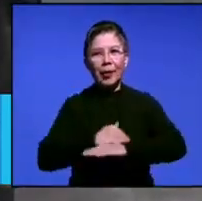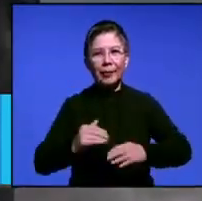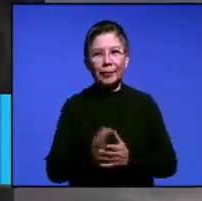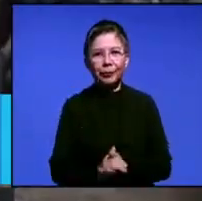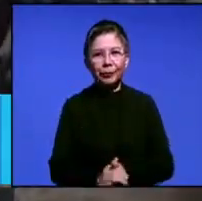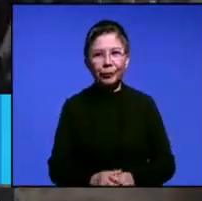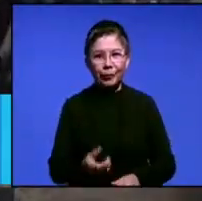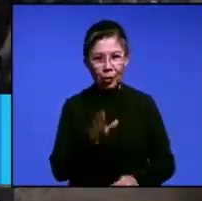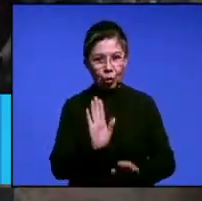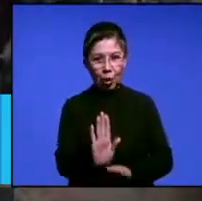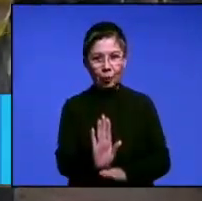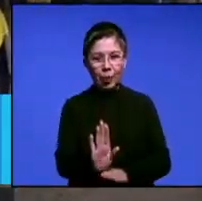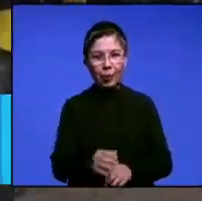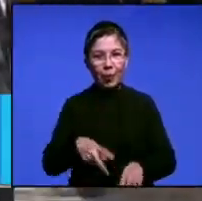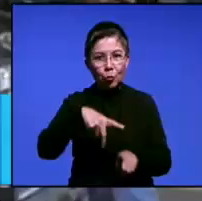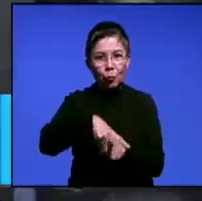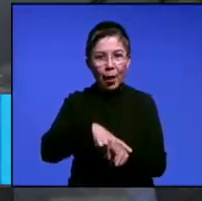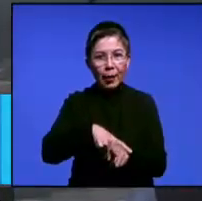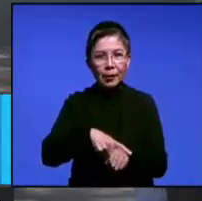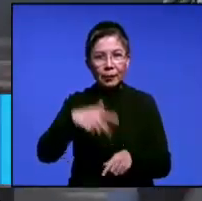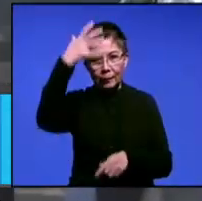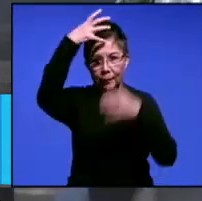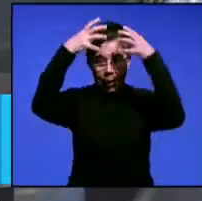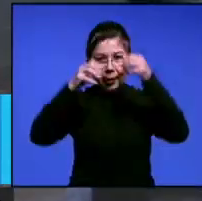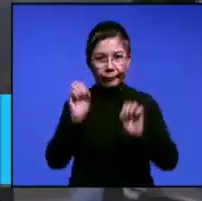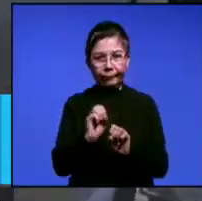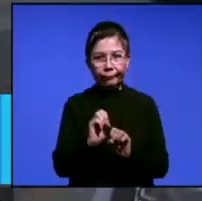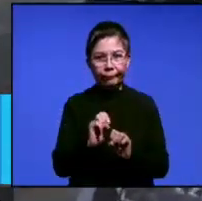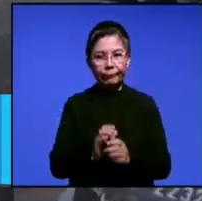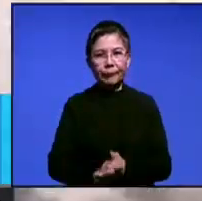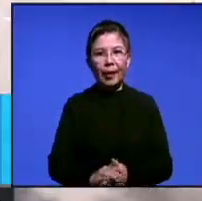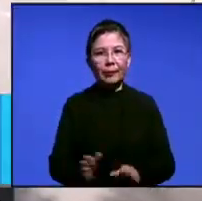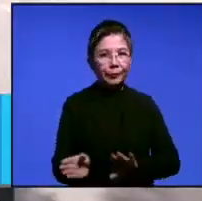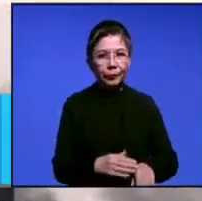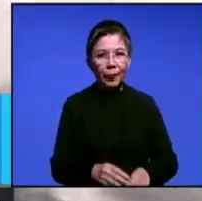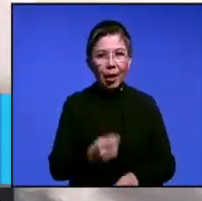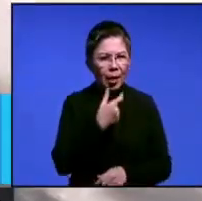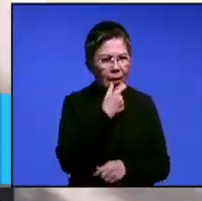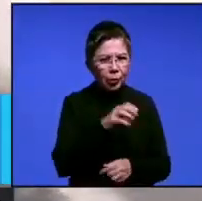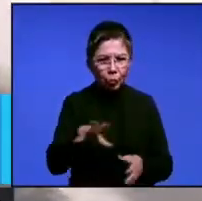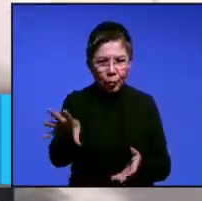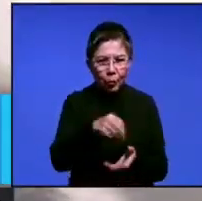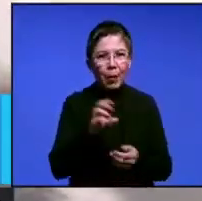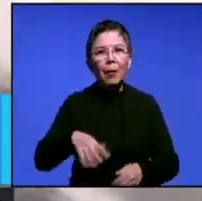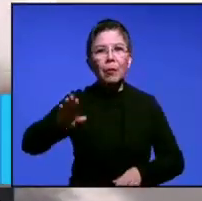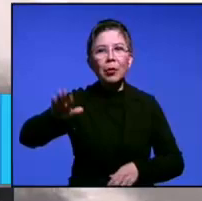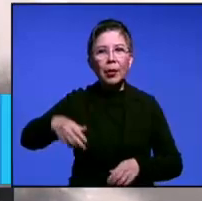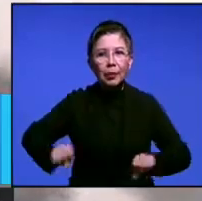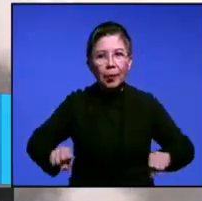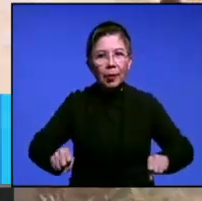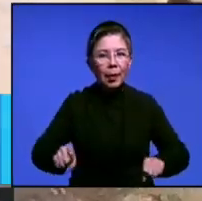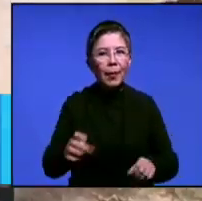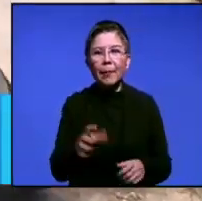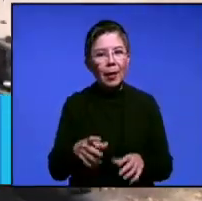Pengendara dihentikan karena membawa penumpang yang tidak mengenakan helm. Sementara razia pun menjaring sejumlah pelajar yang naik sepeda motor